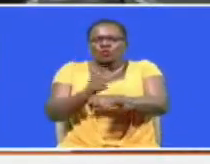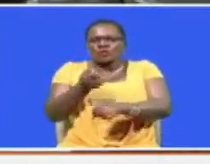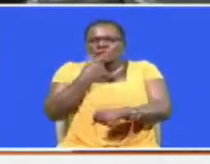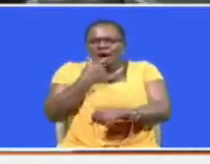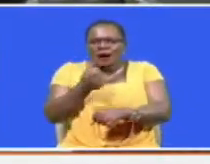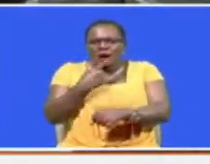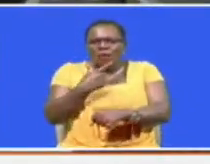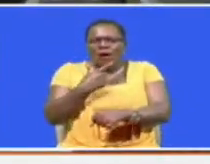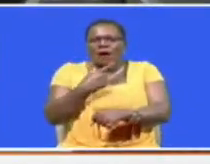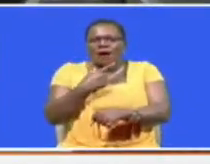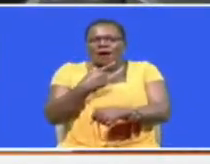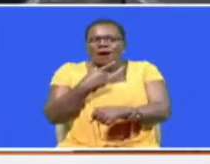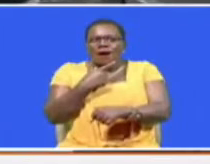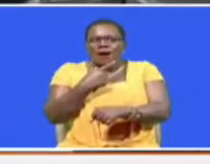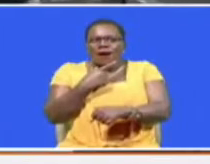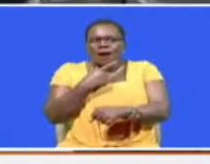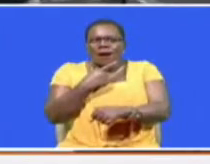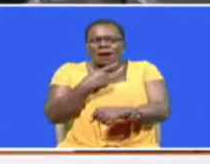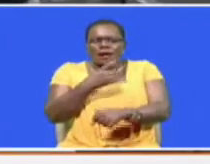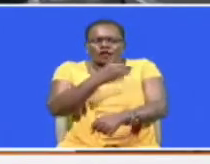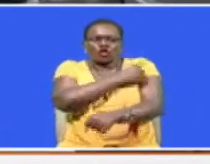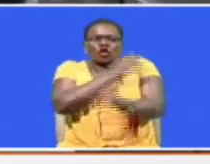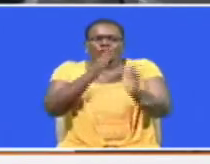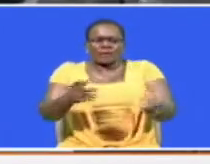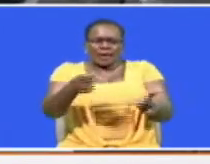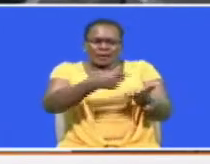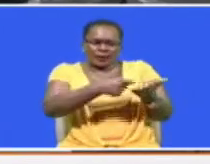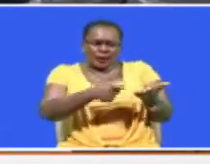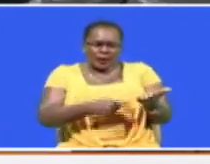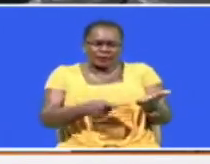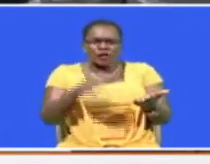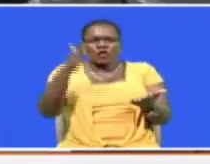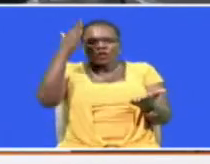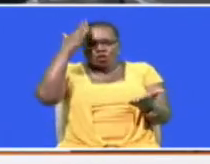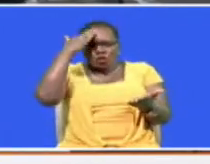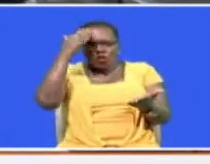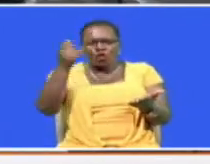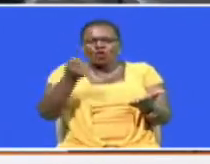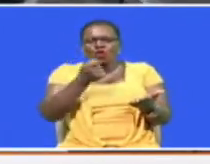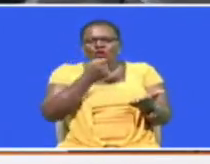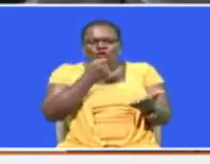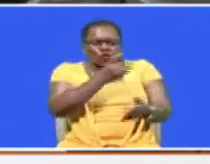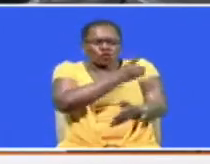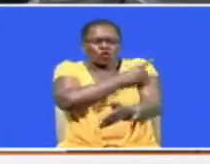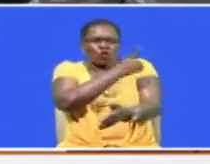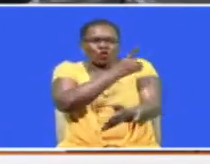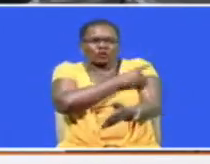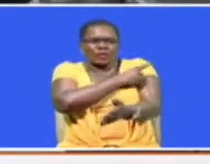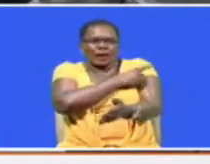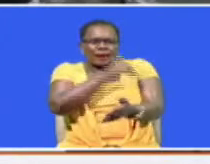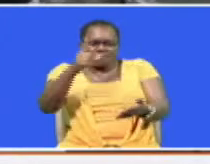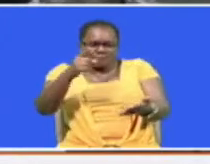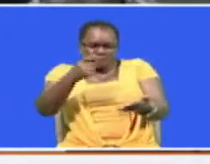ambazo umeandikiwa na daktari na ujue daktari amepiga